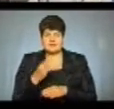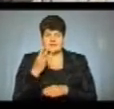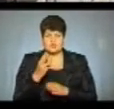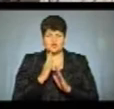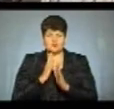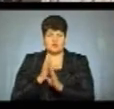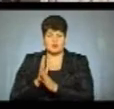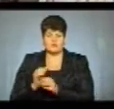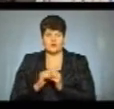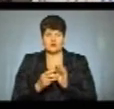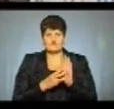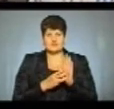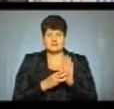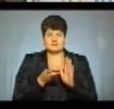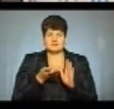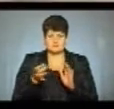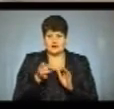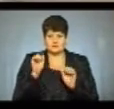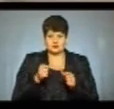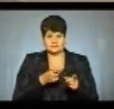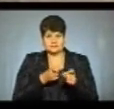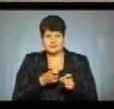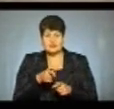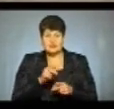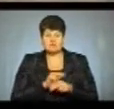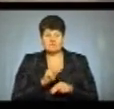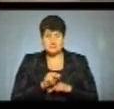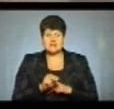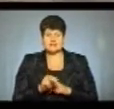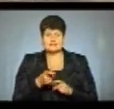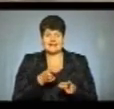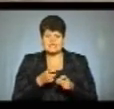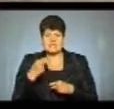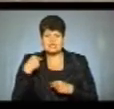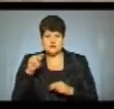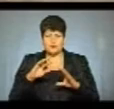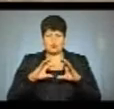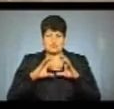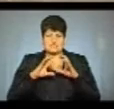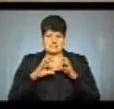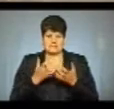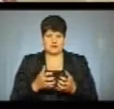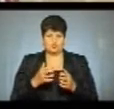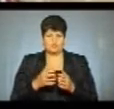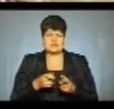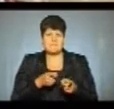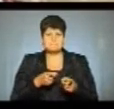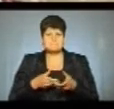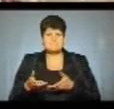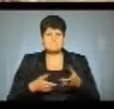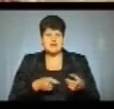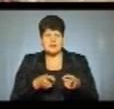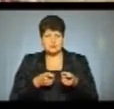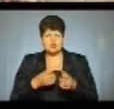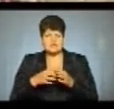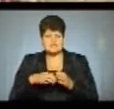у кожного по 8 пострілів. Стріляти їх вчать чемпіон світу з біатлону в гонці «Переслідувані серед чоловіків» Дмитро Підручний, майстер спорту з